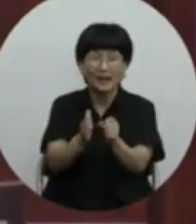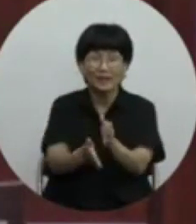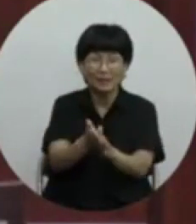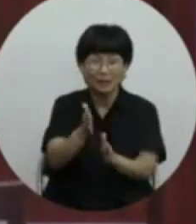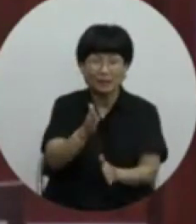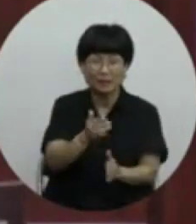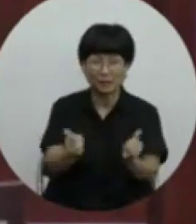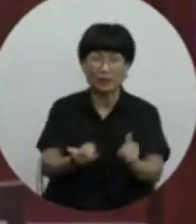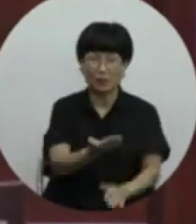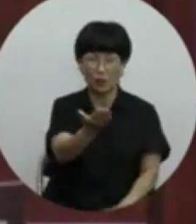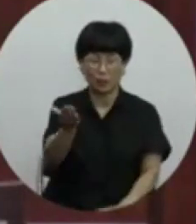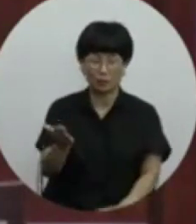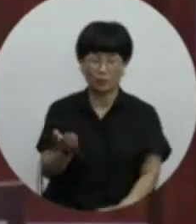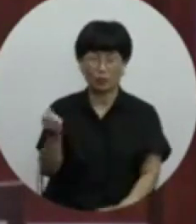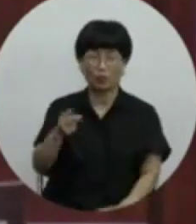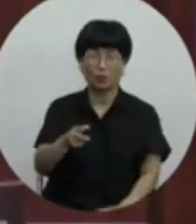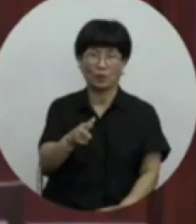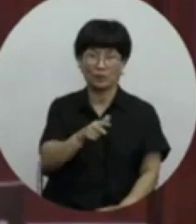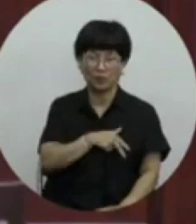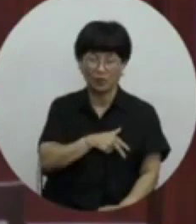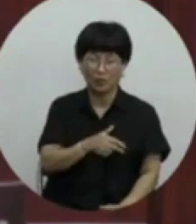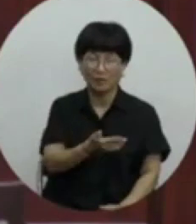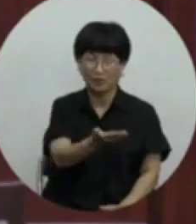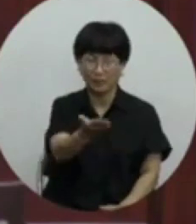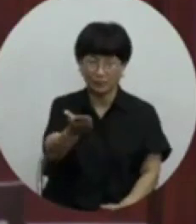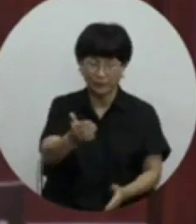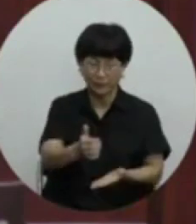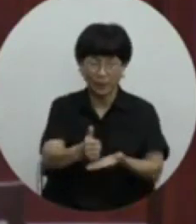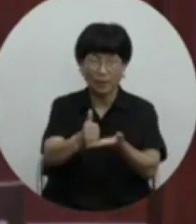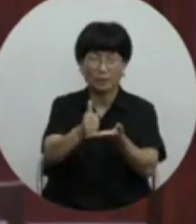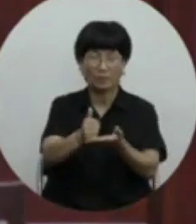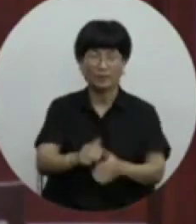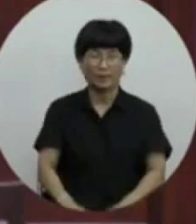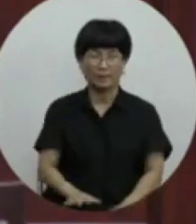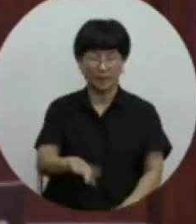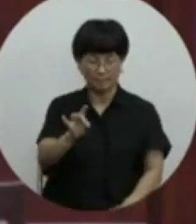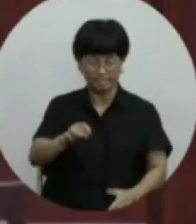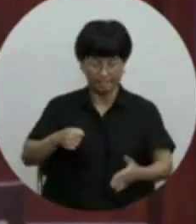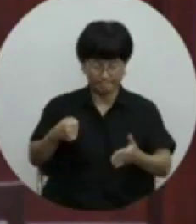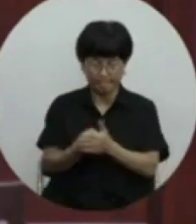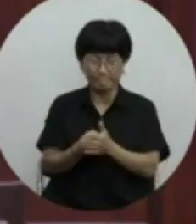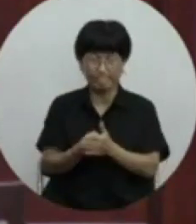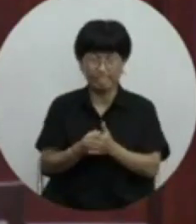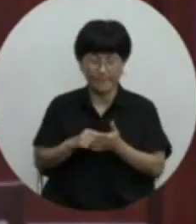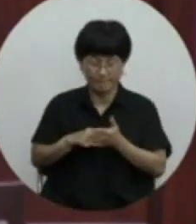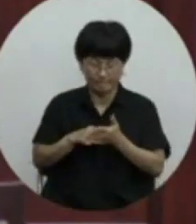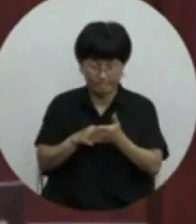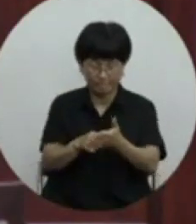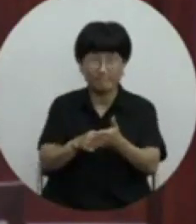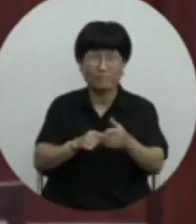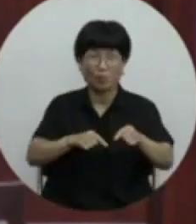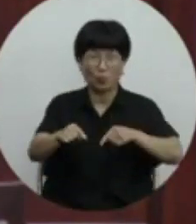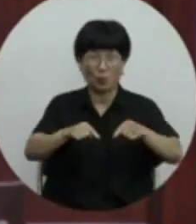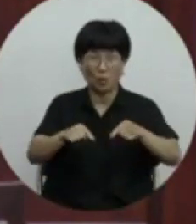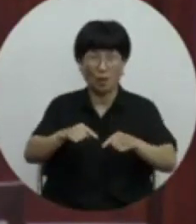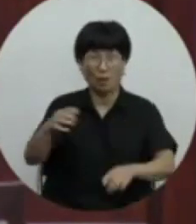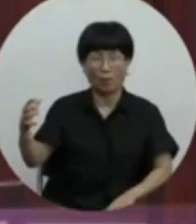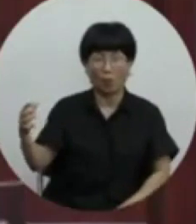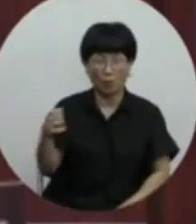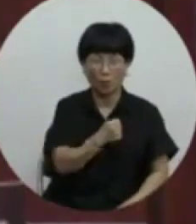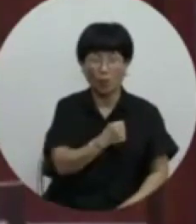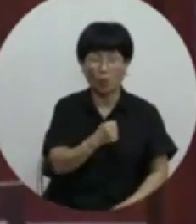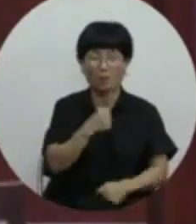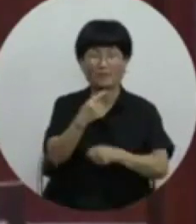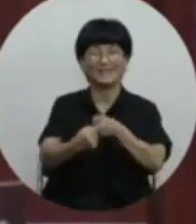그리고 존경하는 의원님 여러분, 뚝심 있게 추진한 적극 행정으로 쉼 없이 달려온